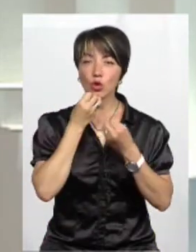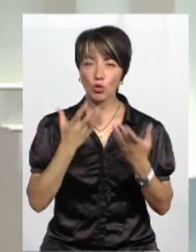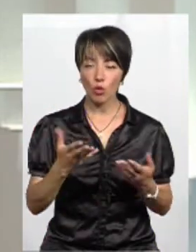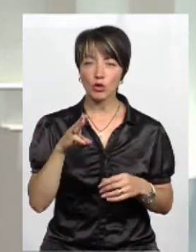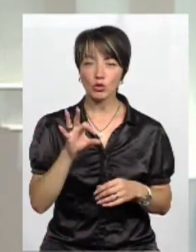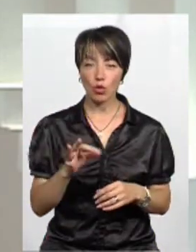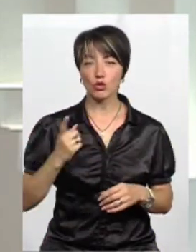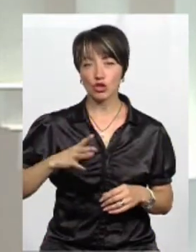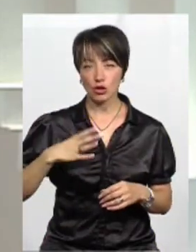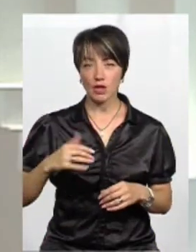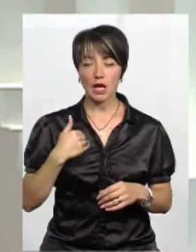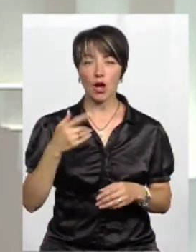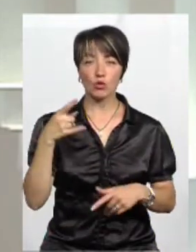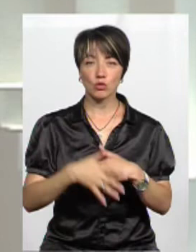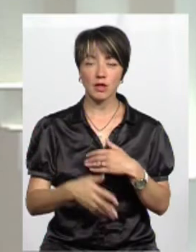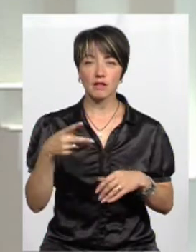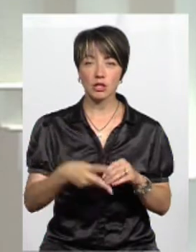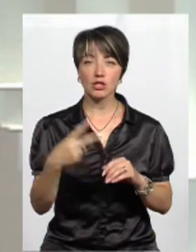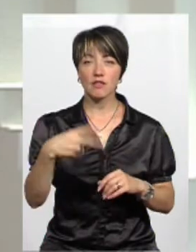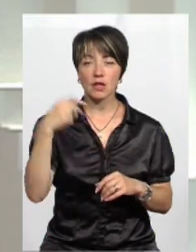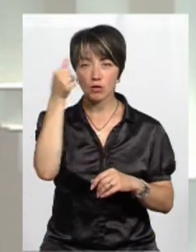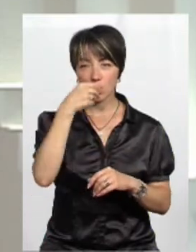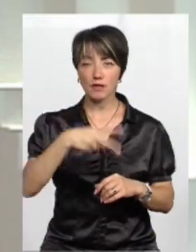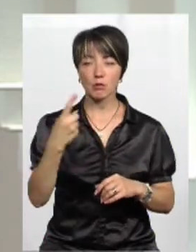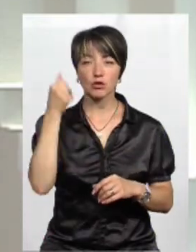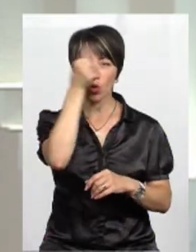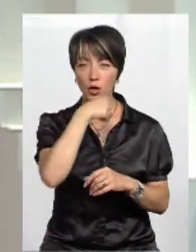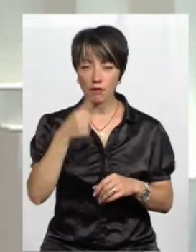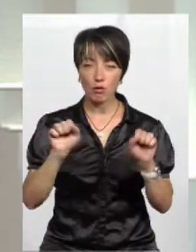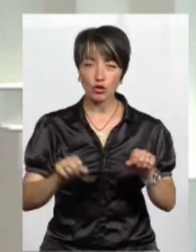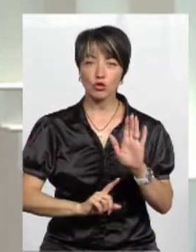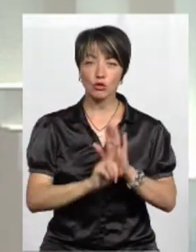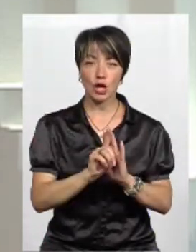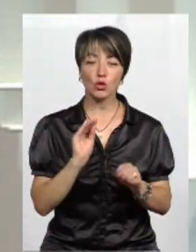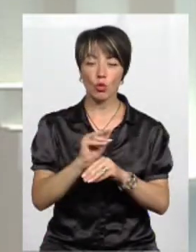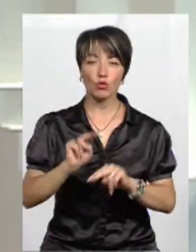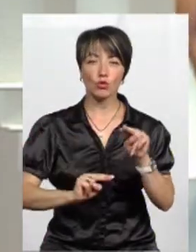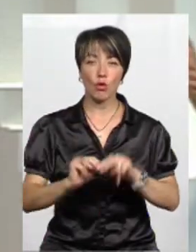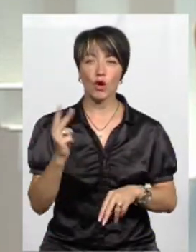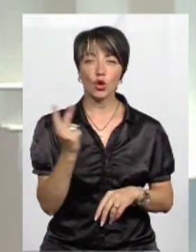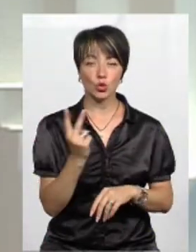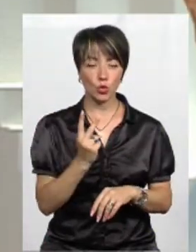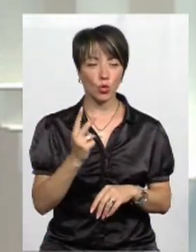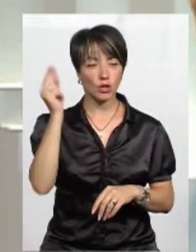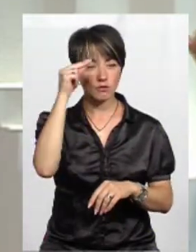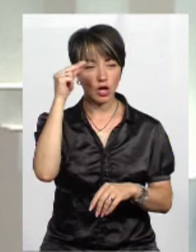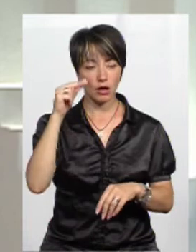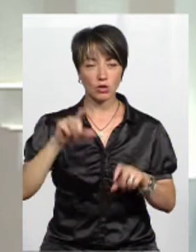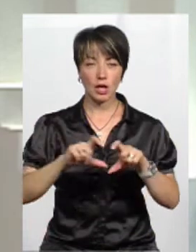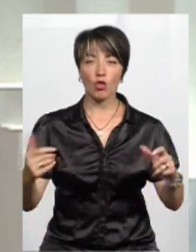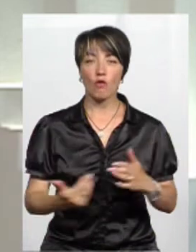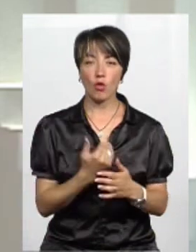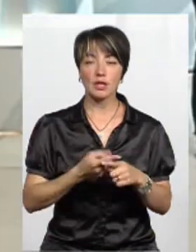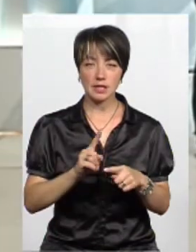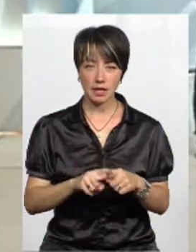добре, то по очікуваннях, я так розумію, з 2020-2021 років може розпочатися добудова другого навчального закладу